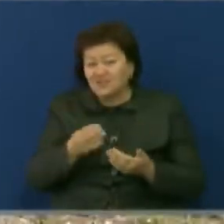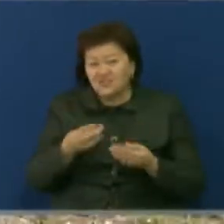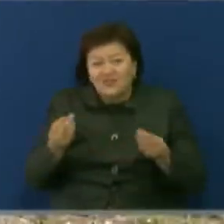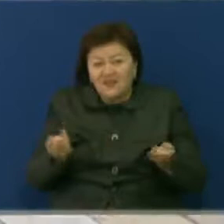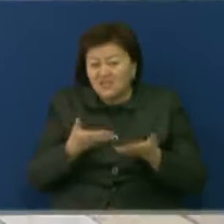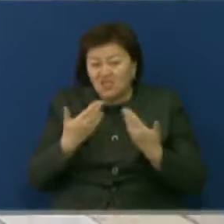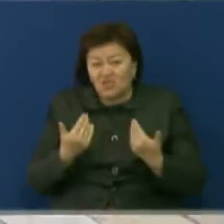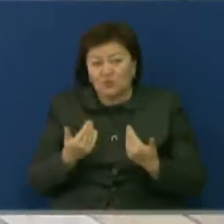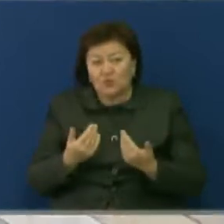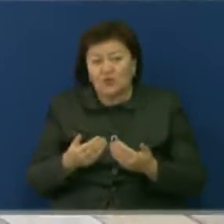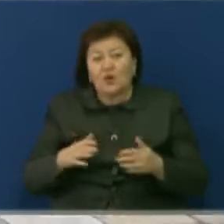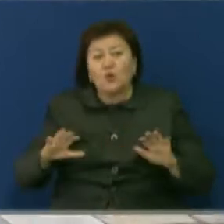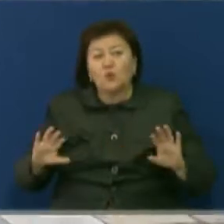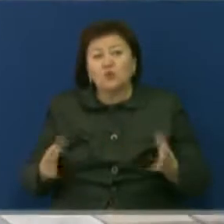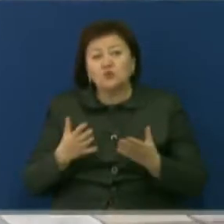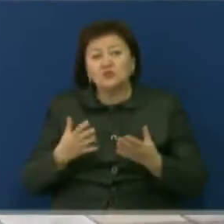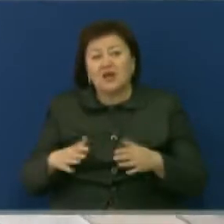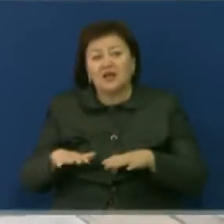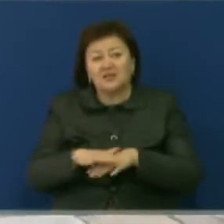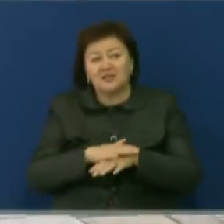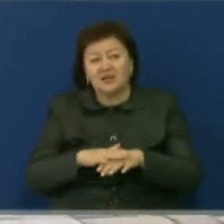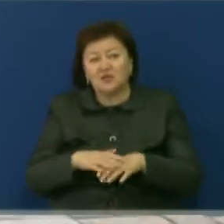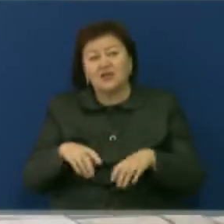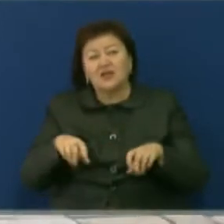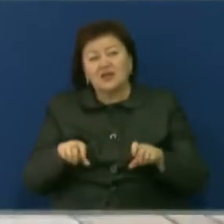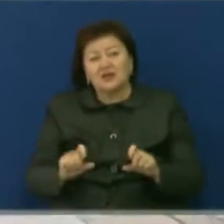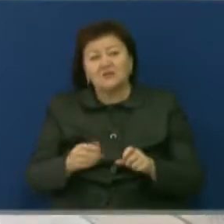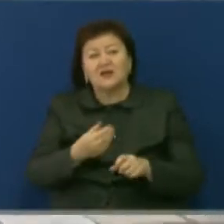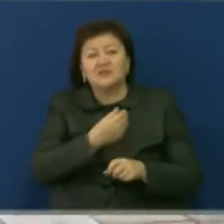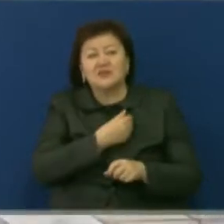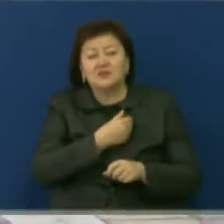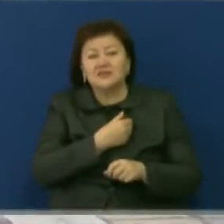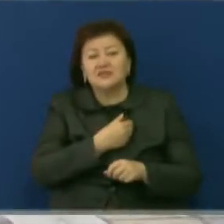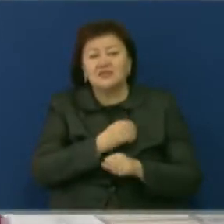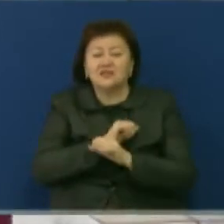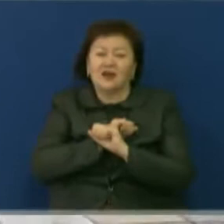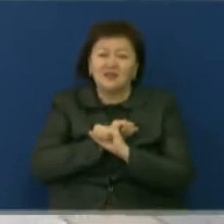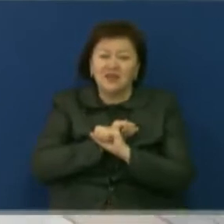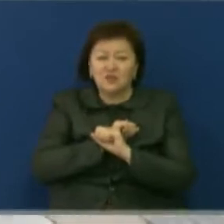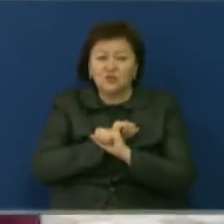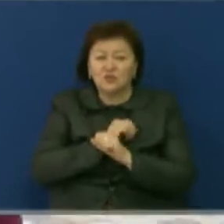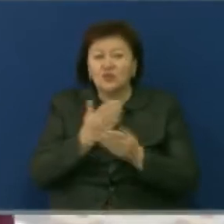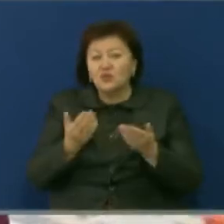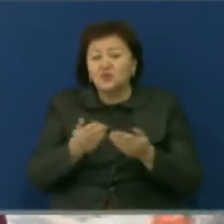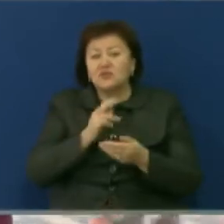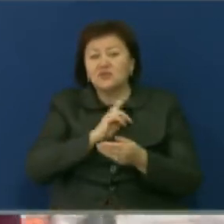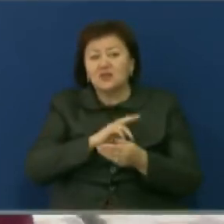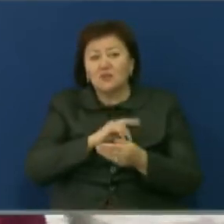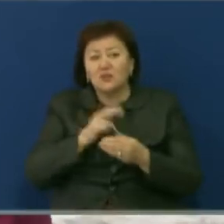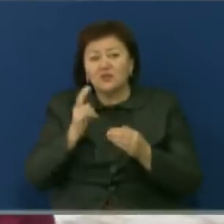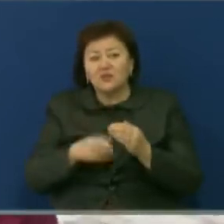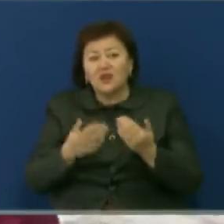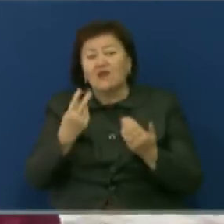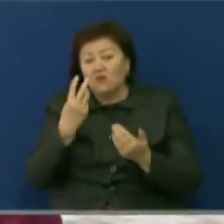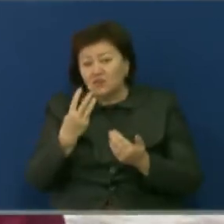ойлаймын. Шаршады халық. Паркте отырғысы келеді, демалғысы келеді. Е, ал жұмыс жүрмейді. Осыдан 3 жыл бұрын